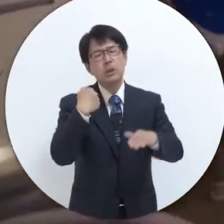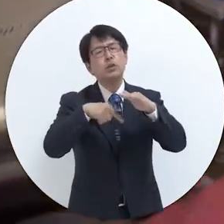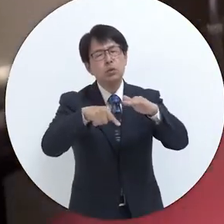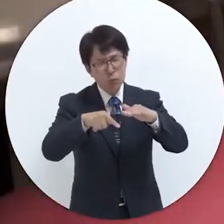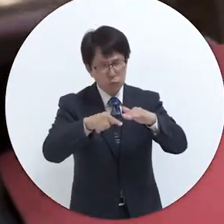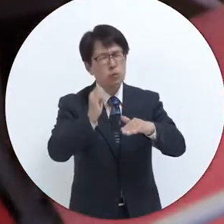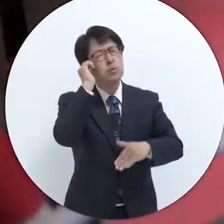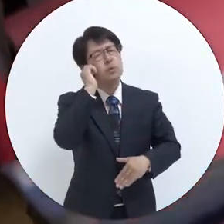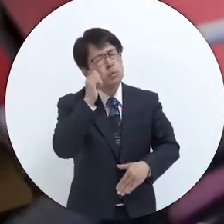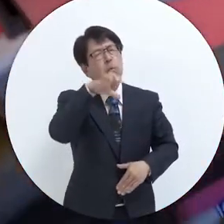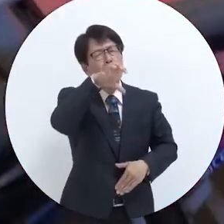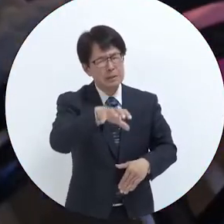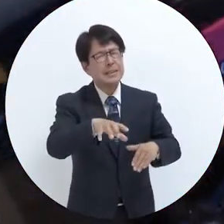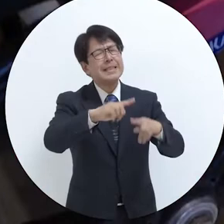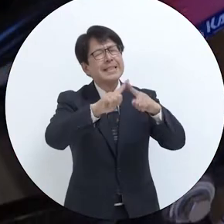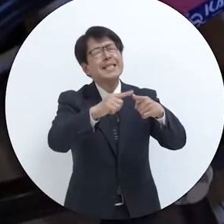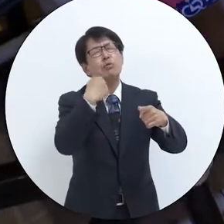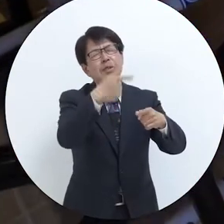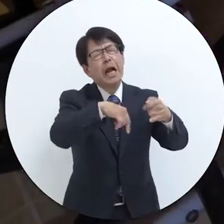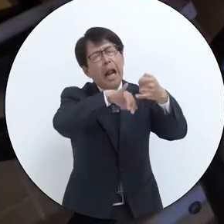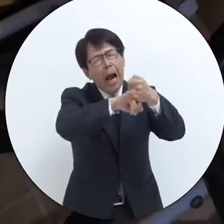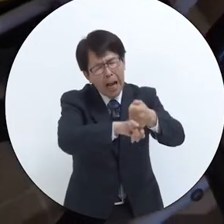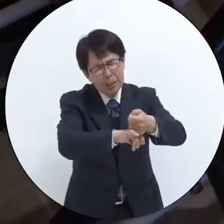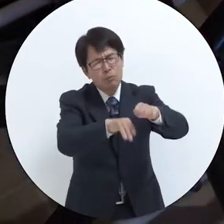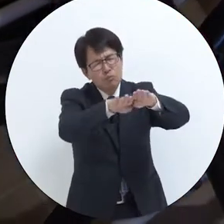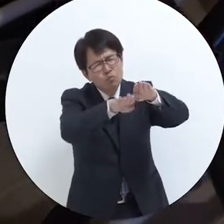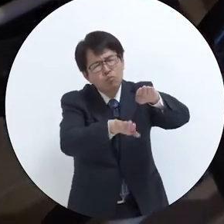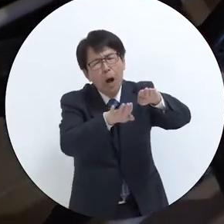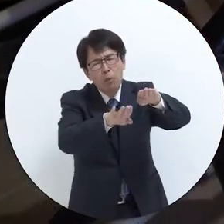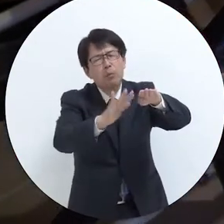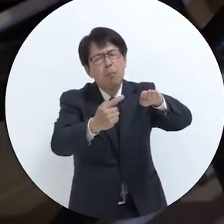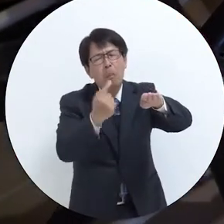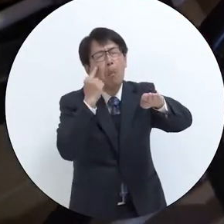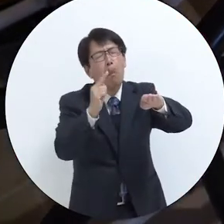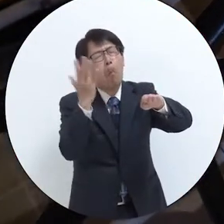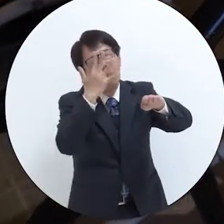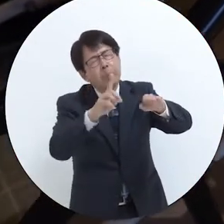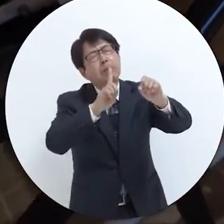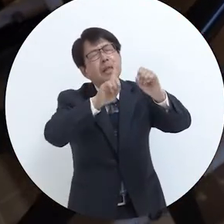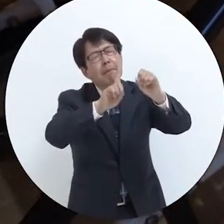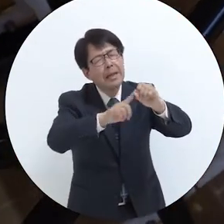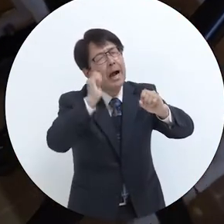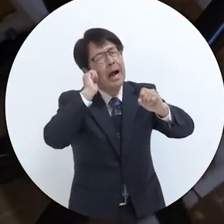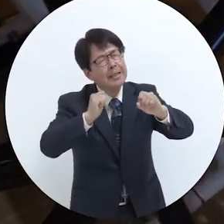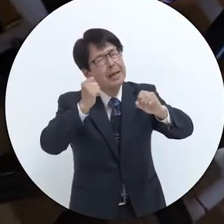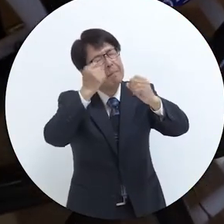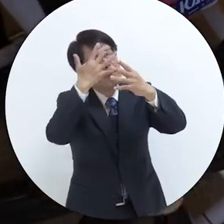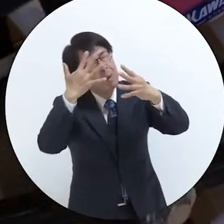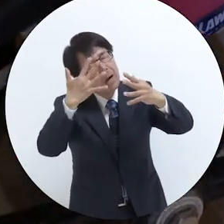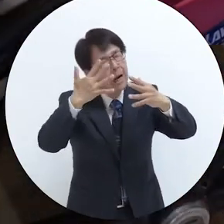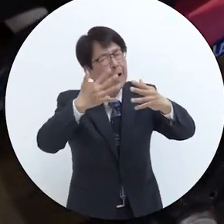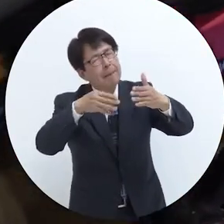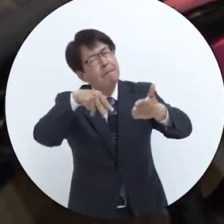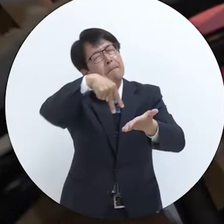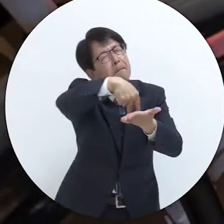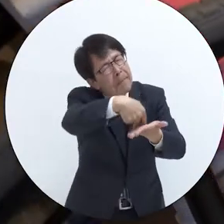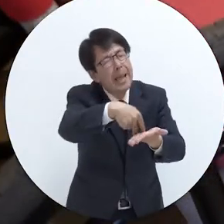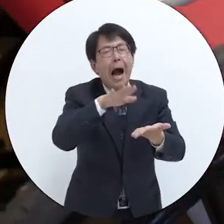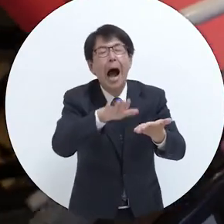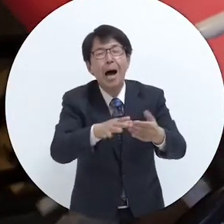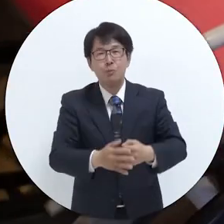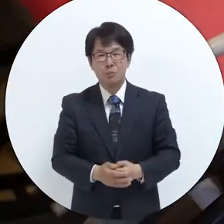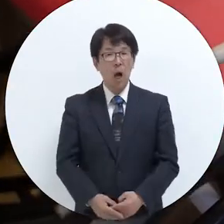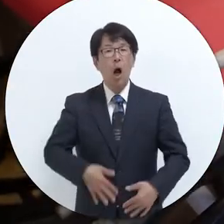差がちょっとだけあったりとかするんですけど、はいはい、私目が不自由なのでちょっとした段差で朝やっちゃったりするんですよ、寝ぼけていて。